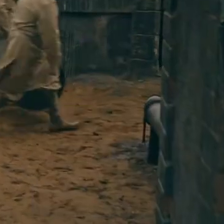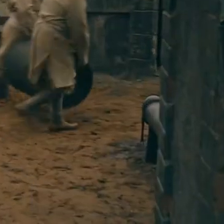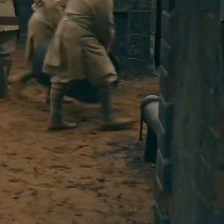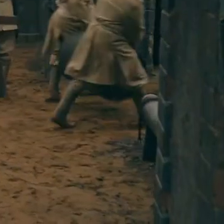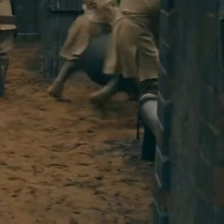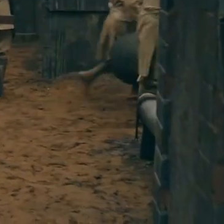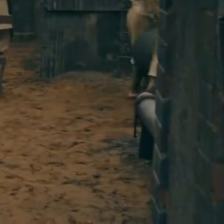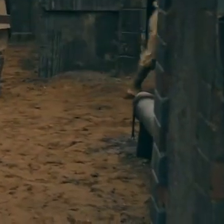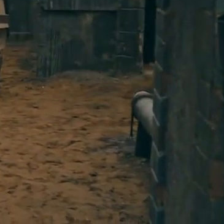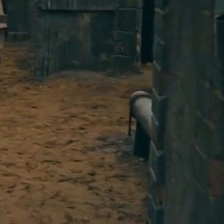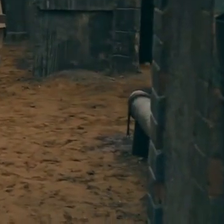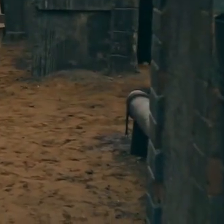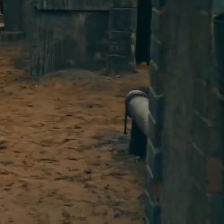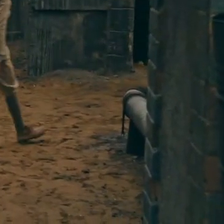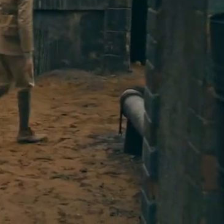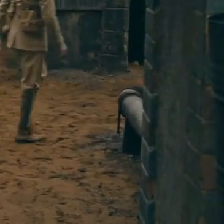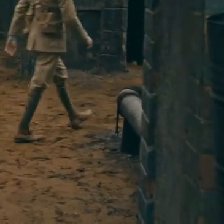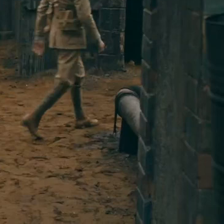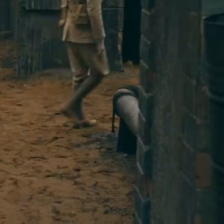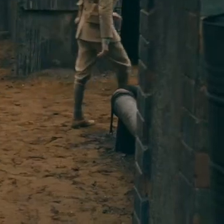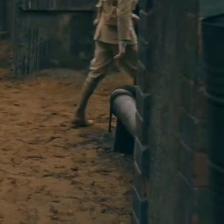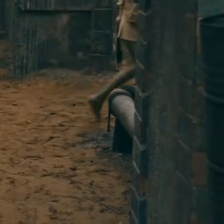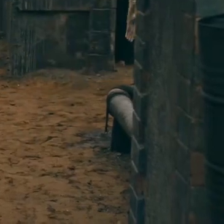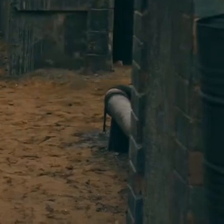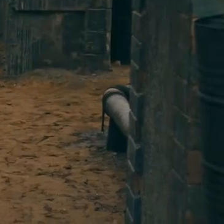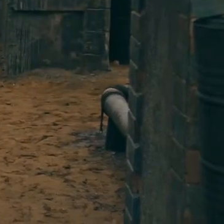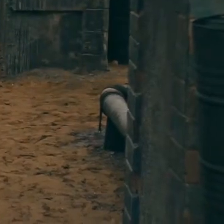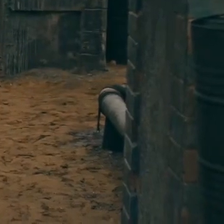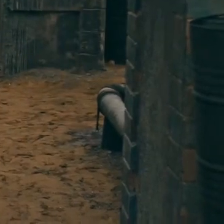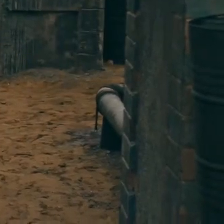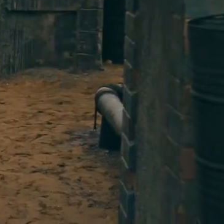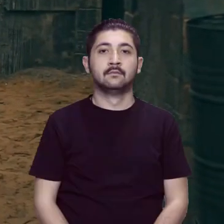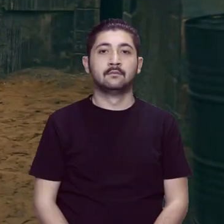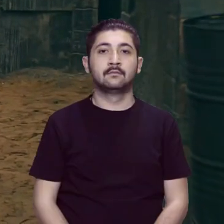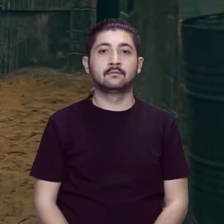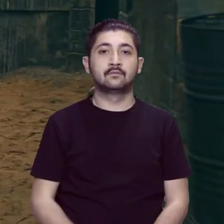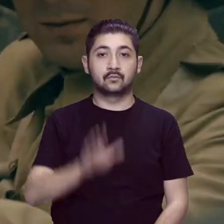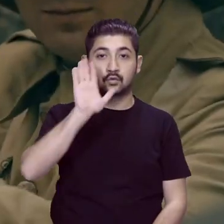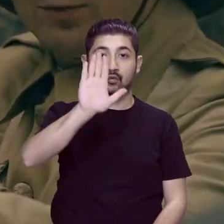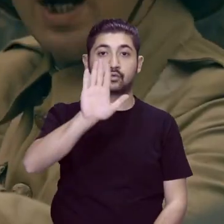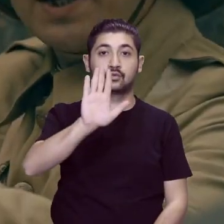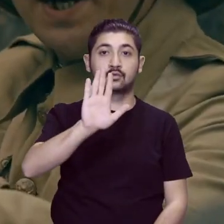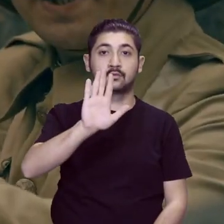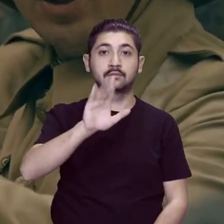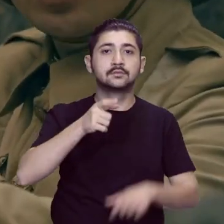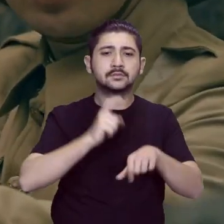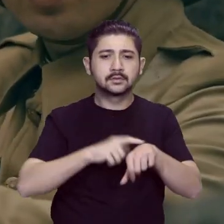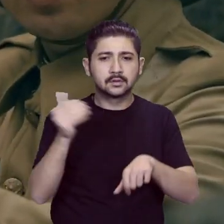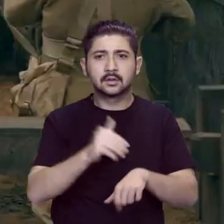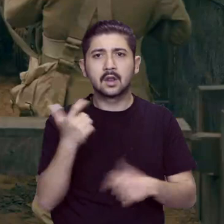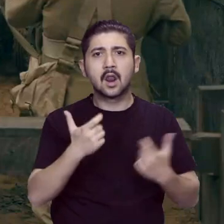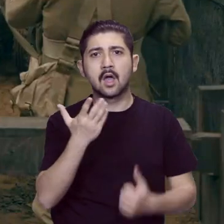varil taşıyor. Ali'nin kullandığı kamyon önünde iki askerin beklediği kapıya geldi. Durun! Bu saatte nereden